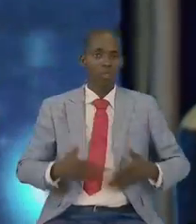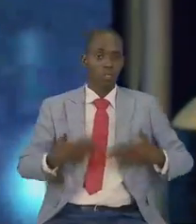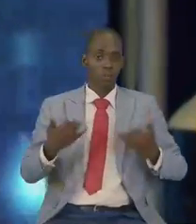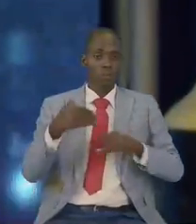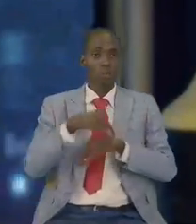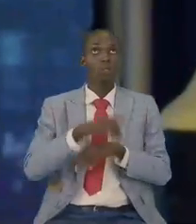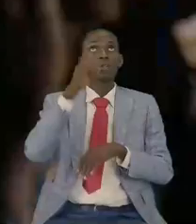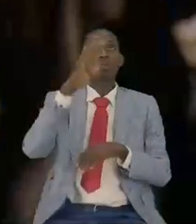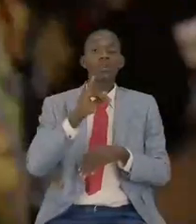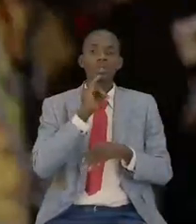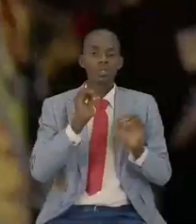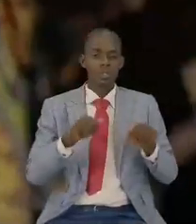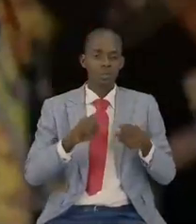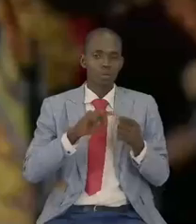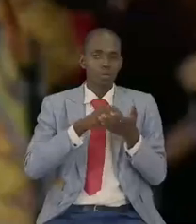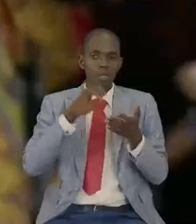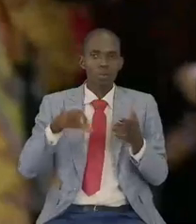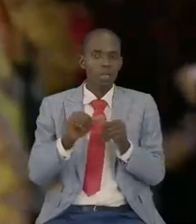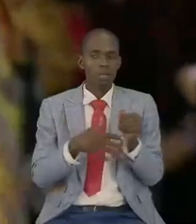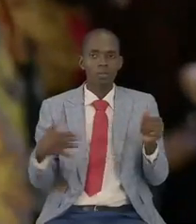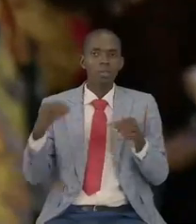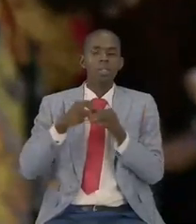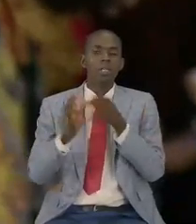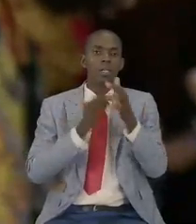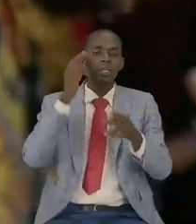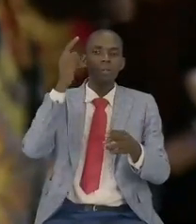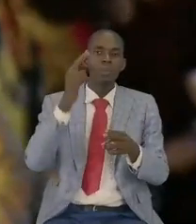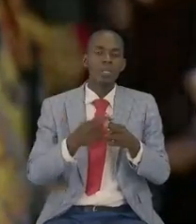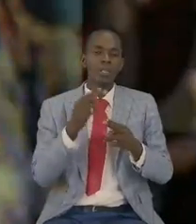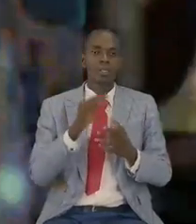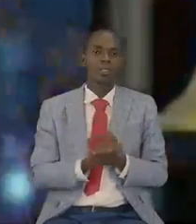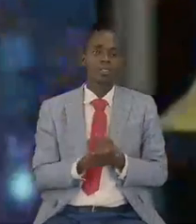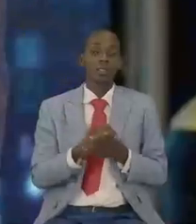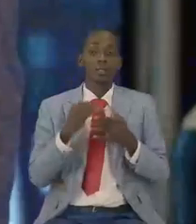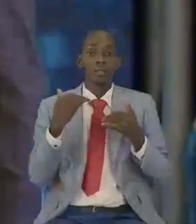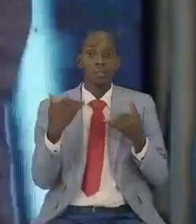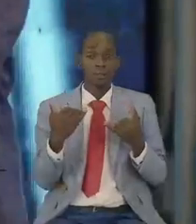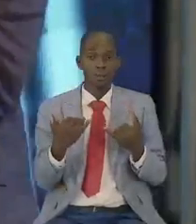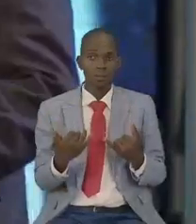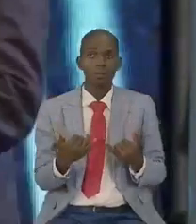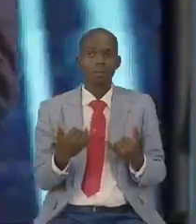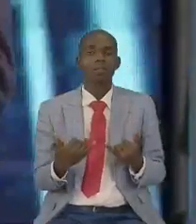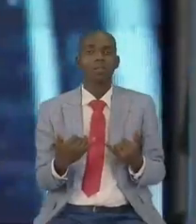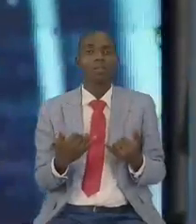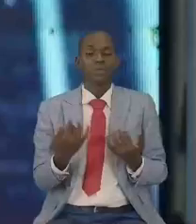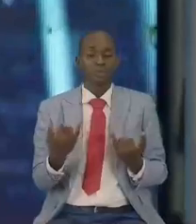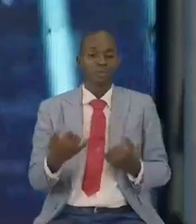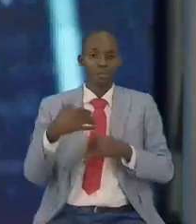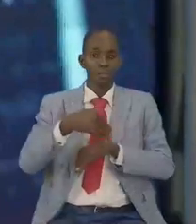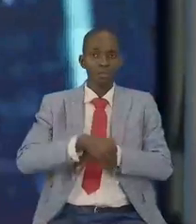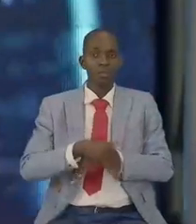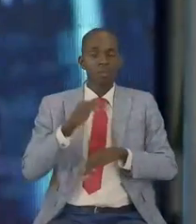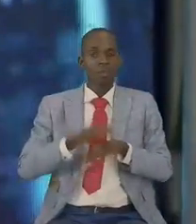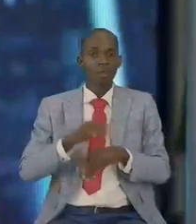est capable d'enlever toute chose au nom de Jésus. Maintenant, oh à celui, ce soir,